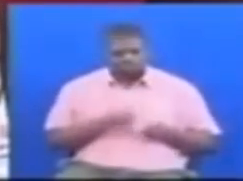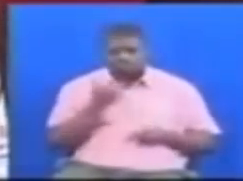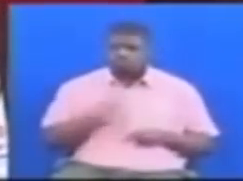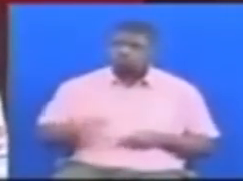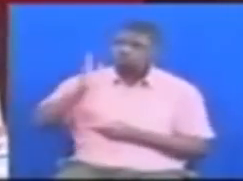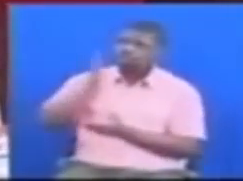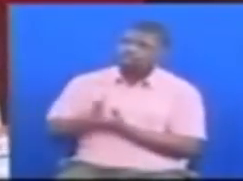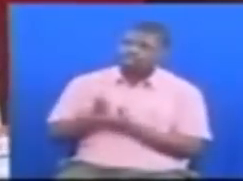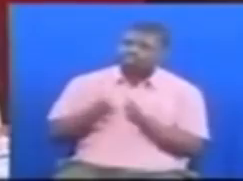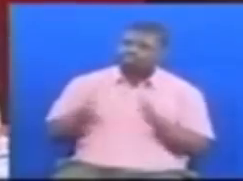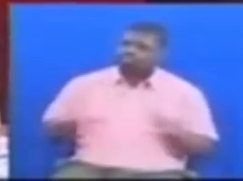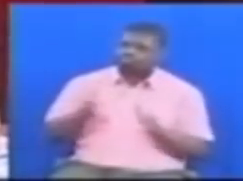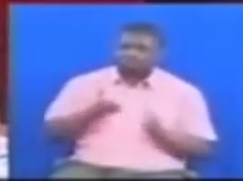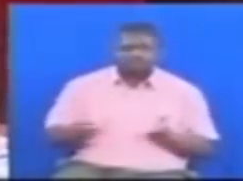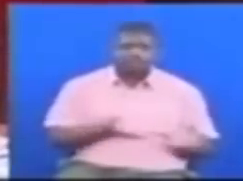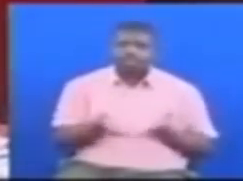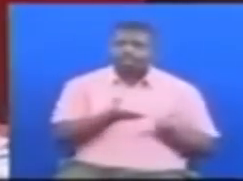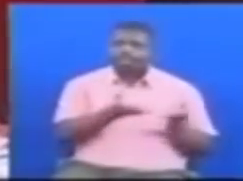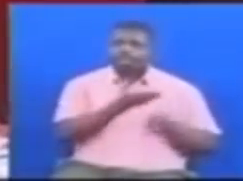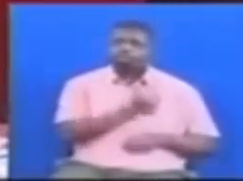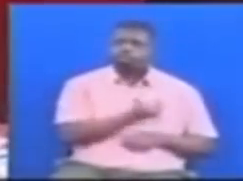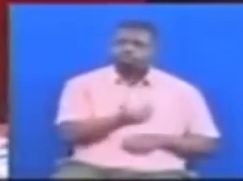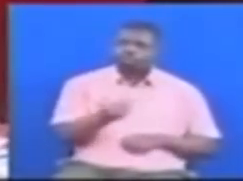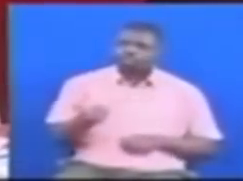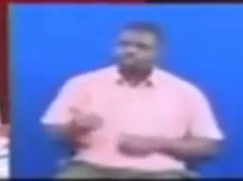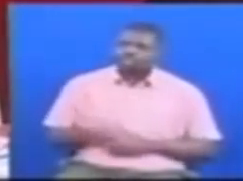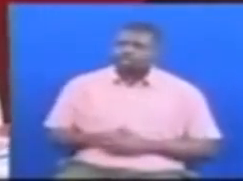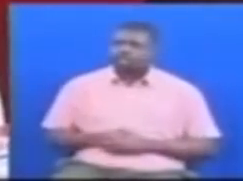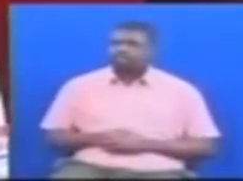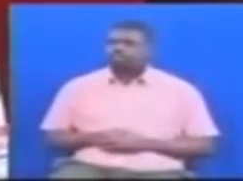pia kuondoa haki ya fursa za kimaendeleo kwa mtoto?